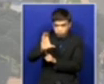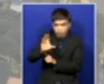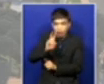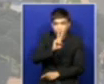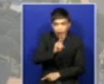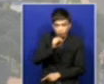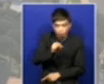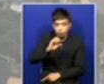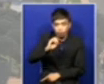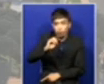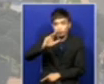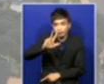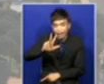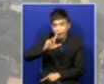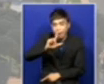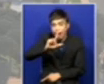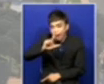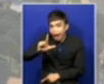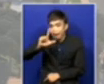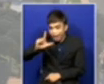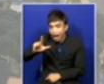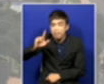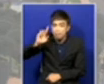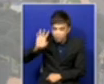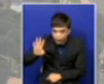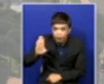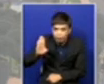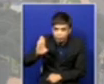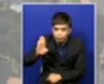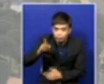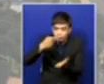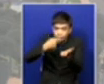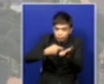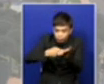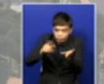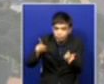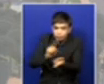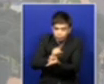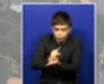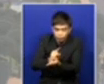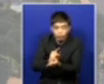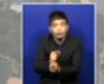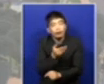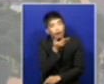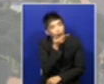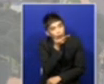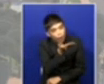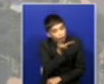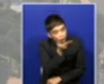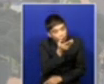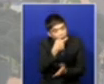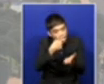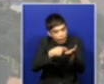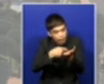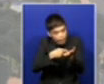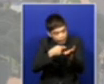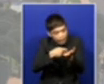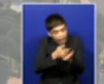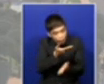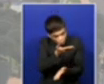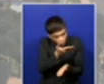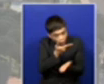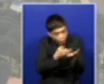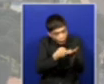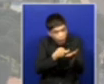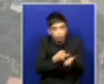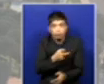2.03 ล้านบาทนะฮะท่านประธานครับขอคืนไม่ใช่ขอทานเงินประกันสังคมเต่าเรียกพี่